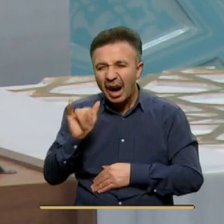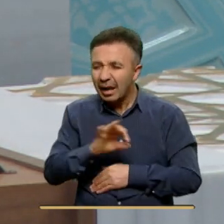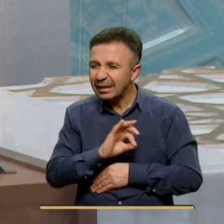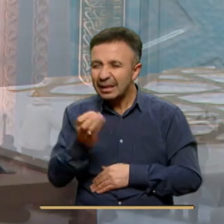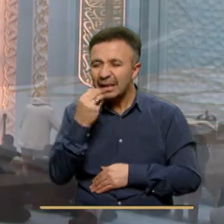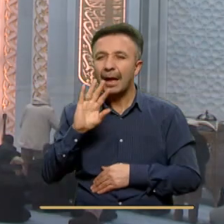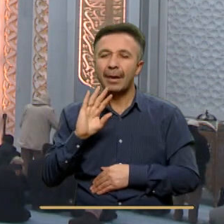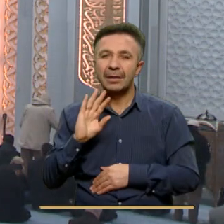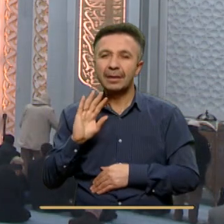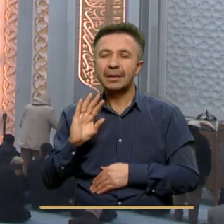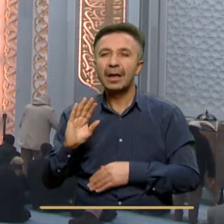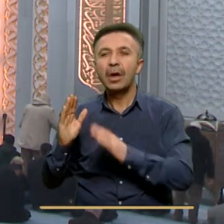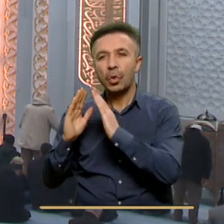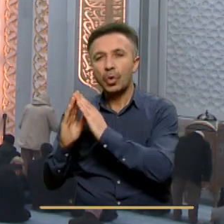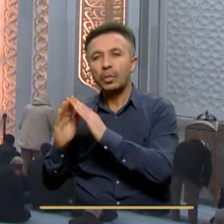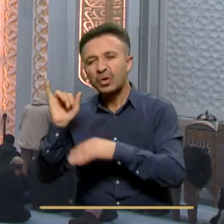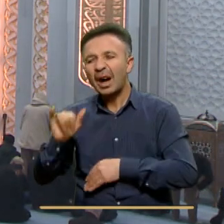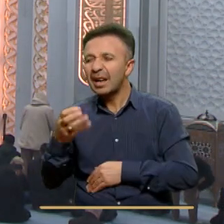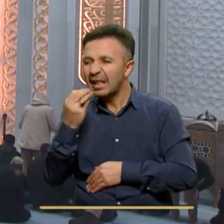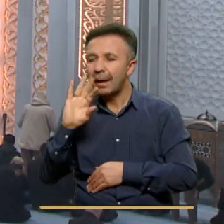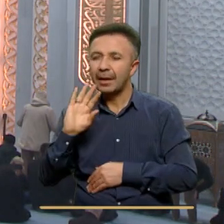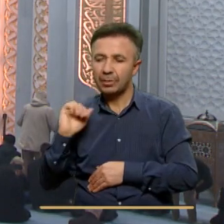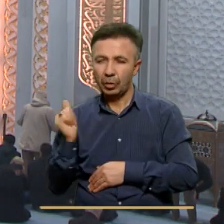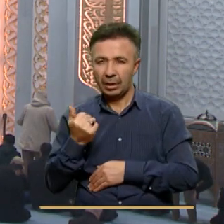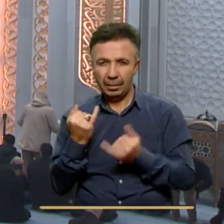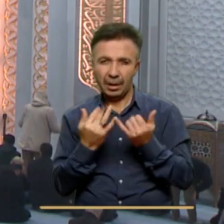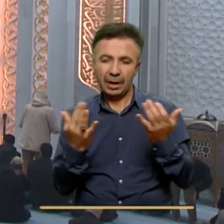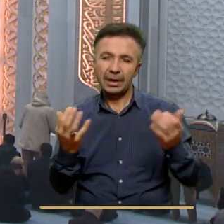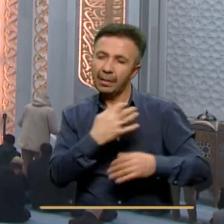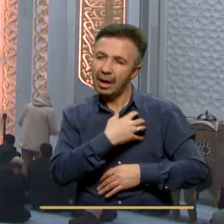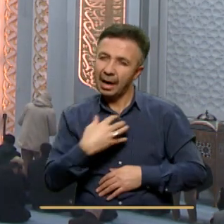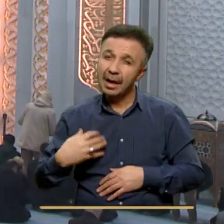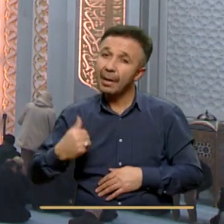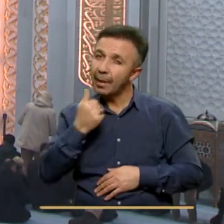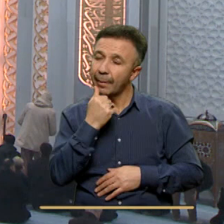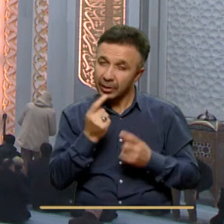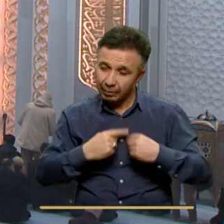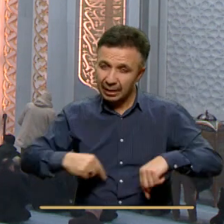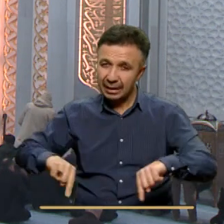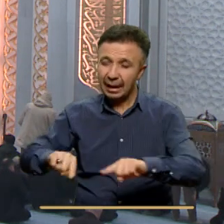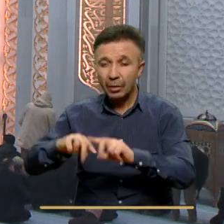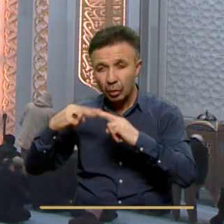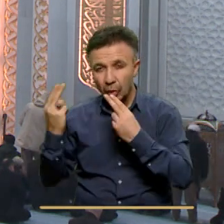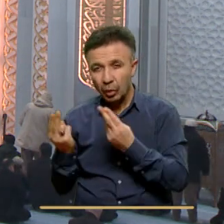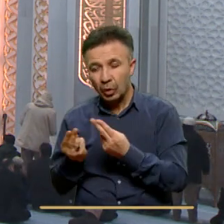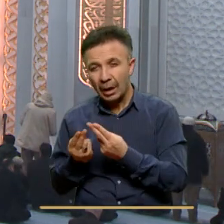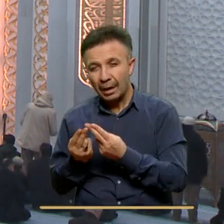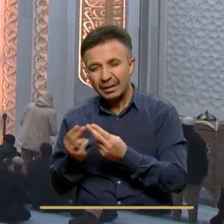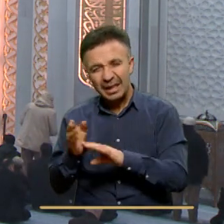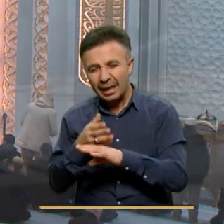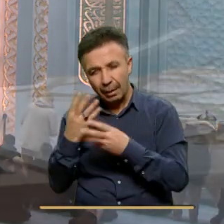Muhterem kardeşlerim, anne babalarımız bizlerin dünyaya gelmesine vesile